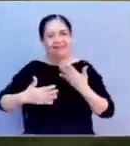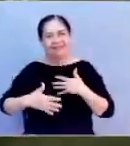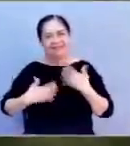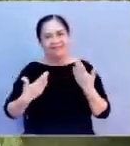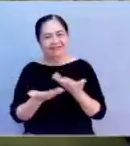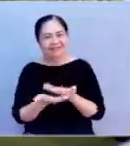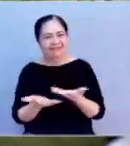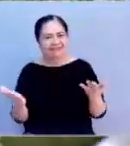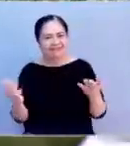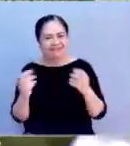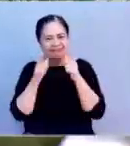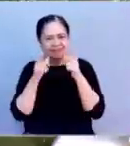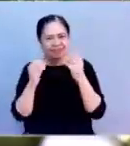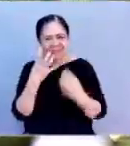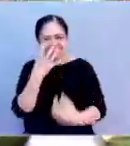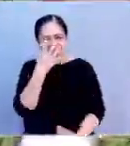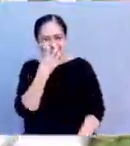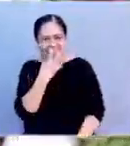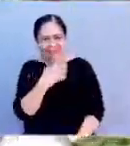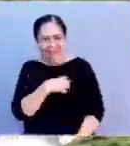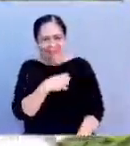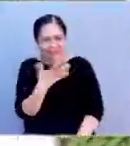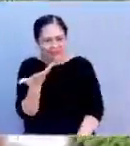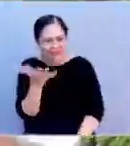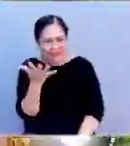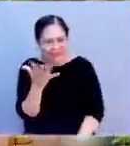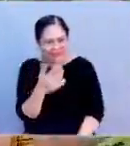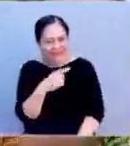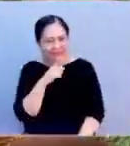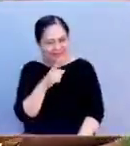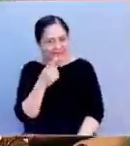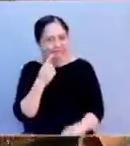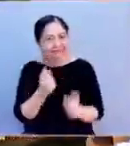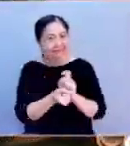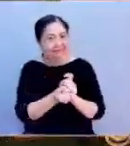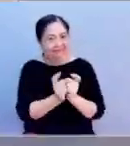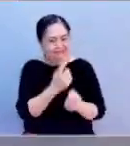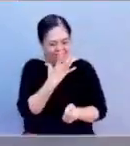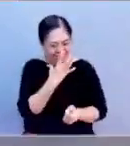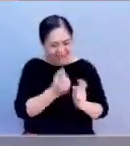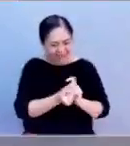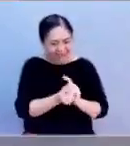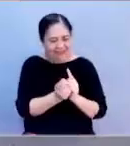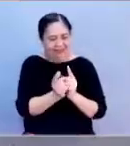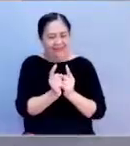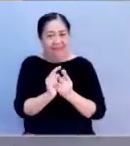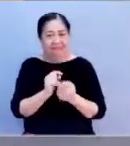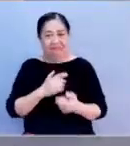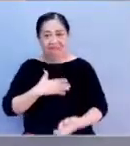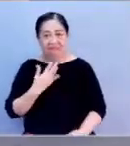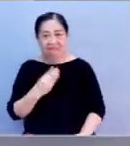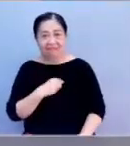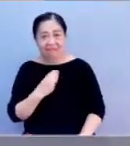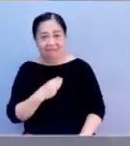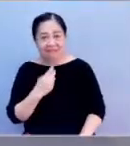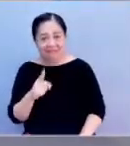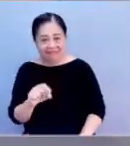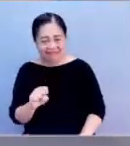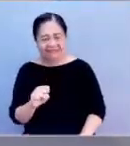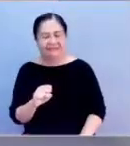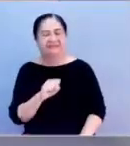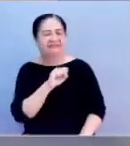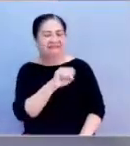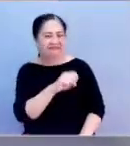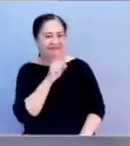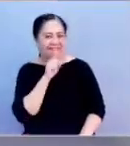Parang walang puot. Thank you. Pero maganda yan na transform. I'm sure pagkatapos mo ginawa itong gumanda rin yung iyong feeling. Yes. At gumanda